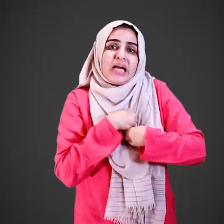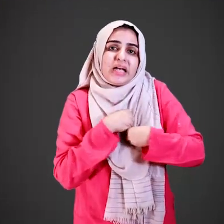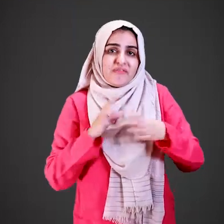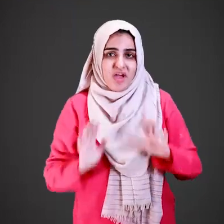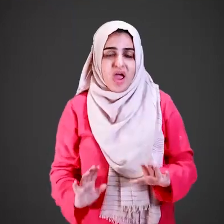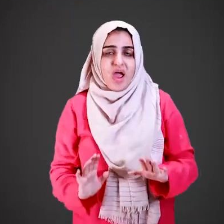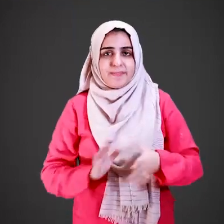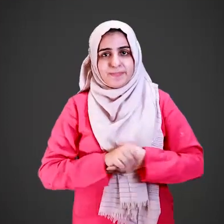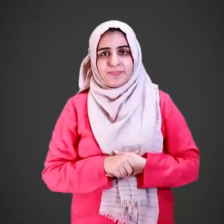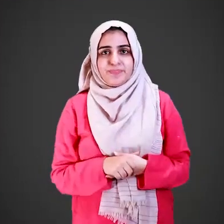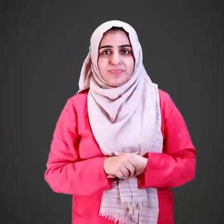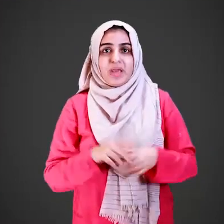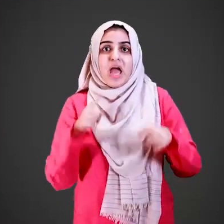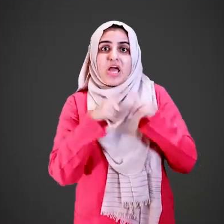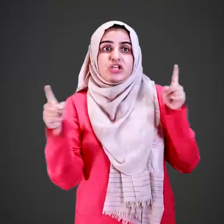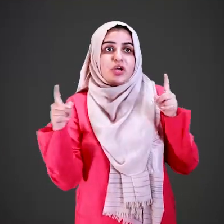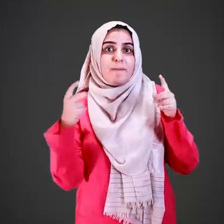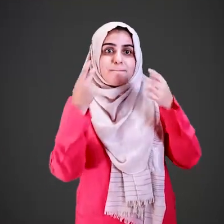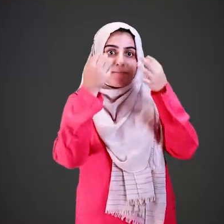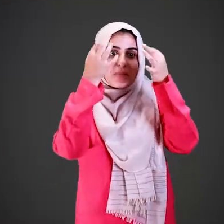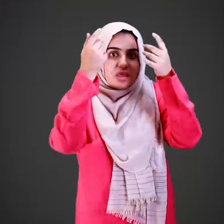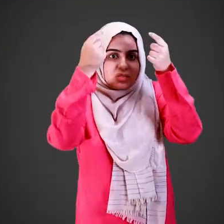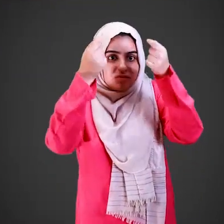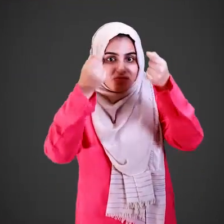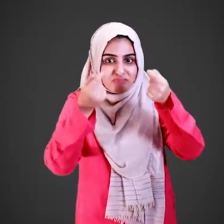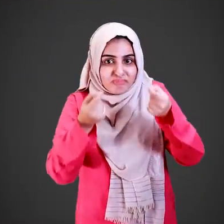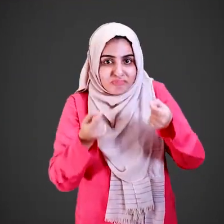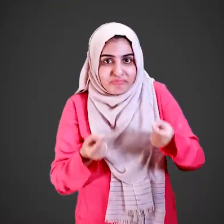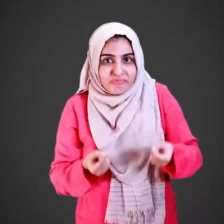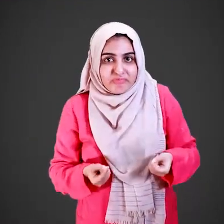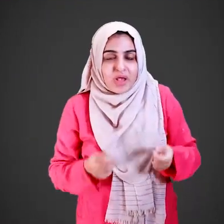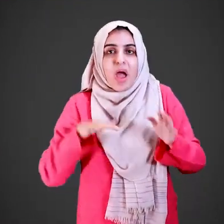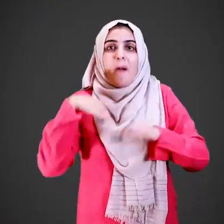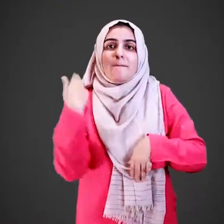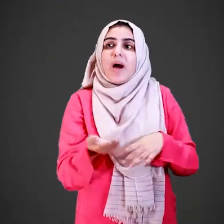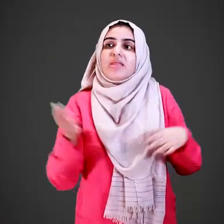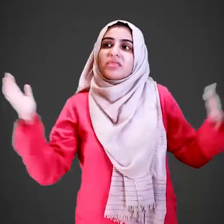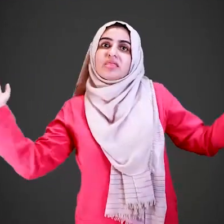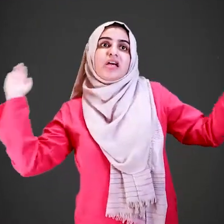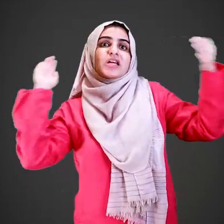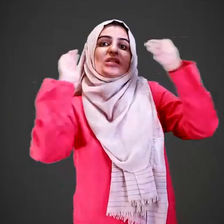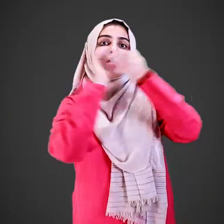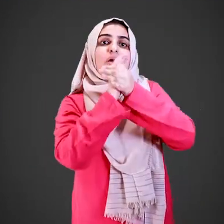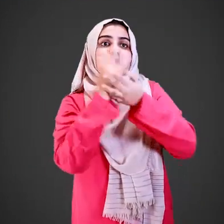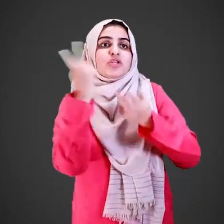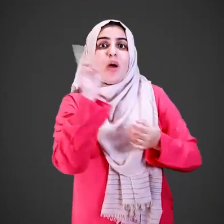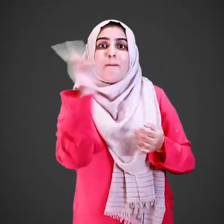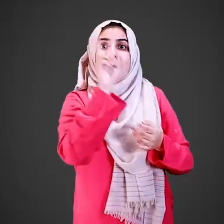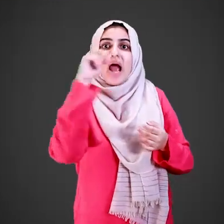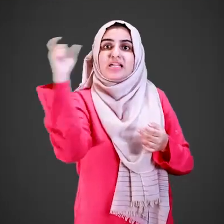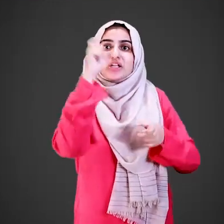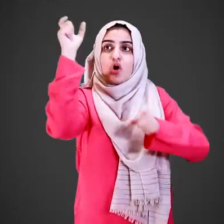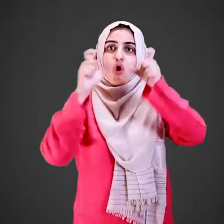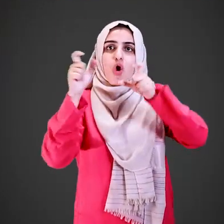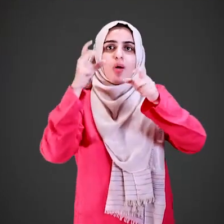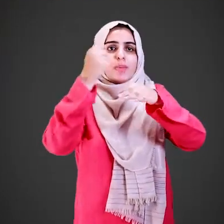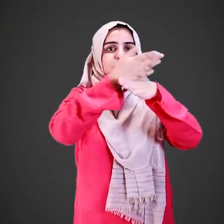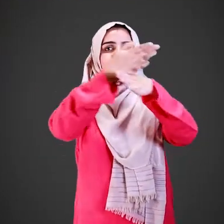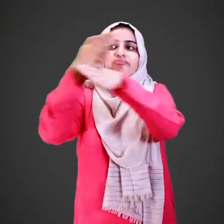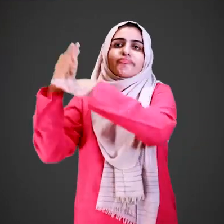फ़ीकस में तो मतलब है लोगों की 10,000 रुपये माहाना भी आमदन नहीं है, ठीक है जी। शहरों में 15,000